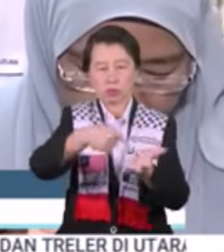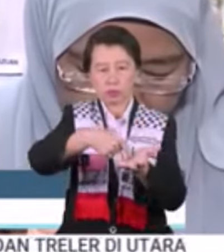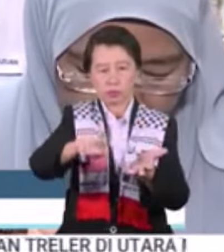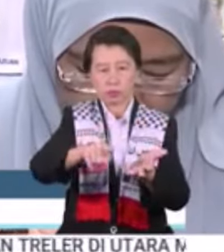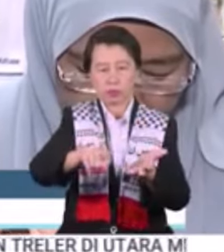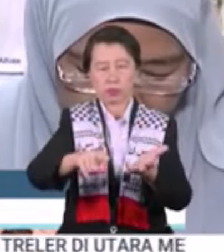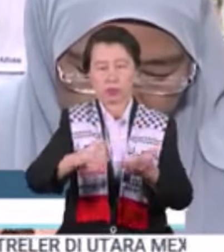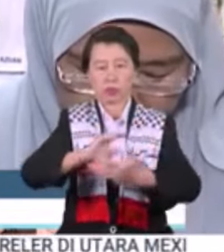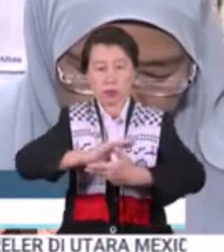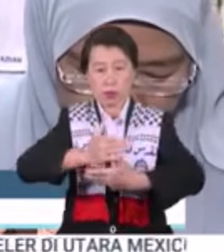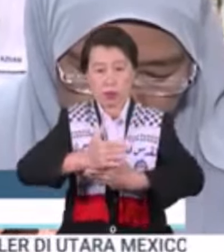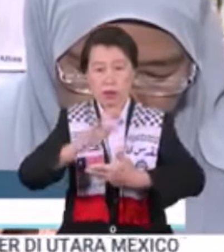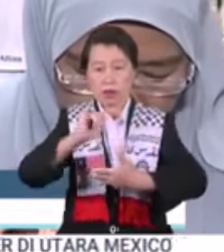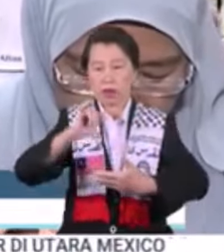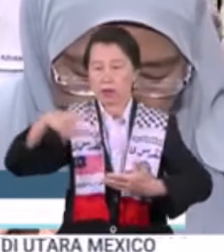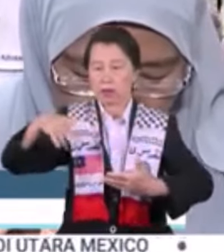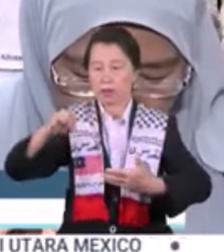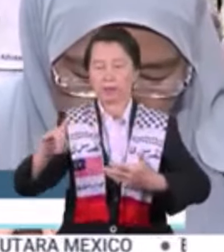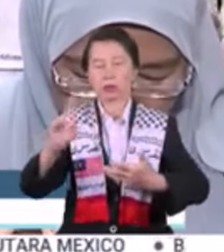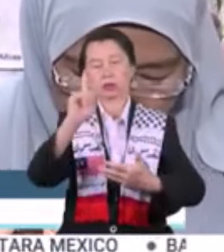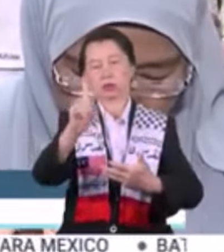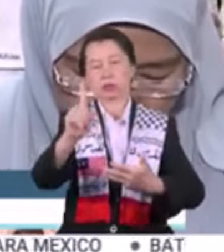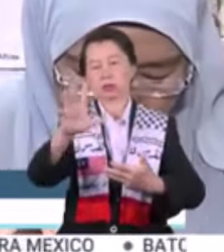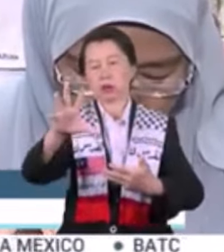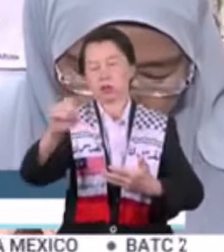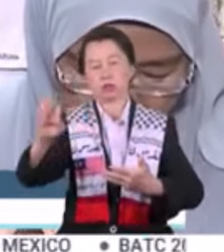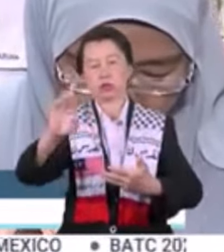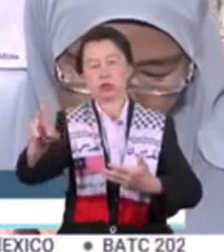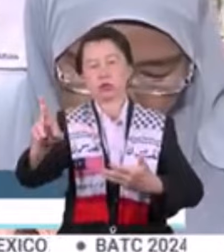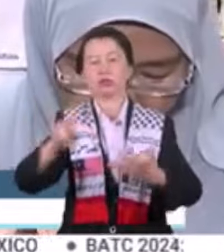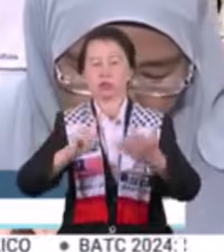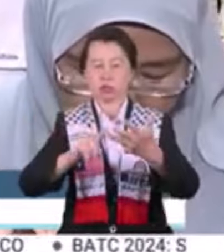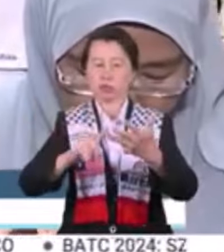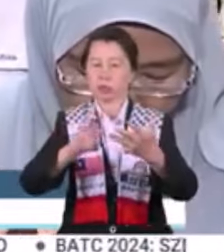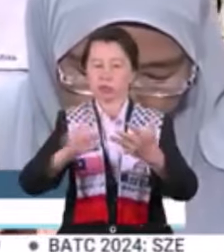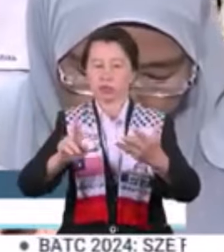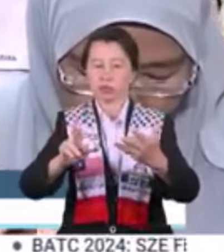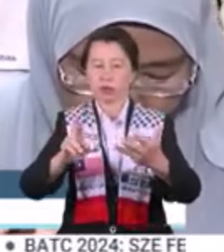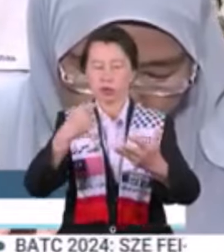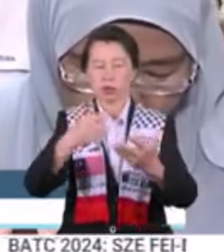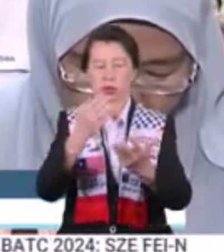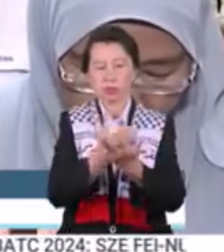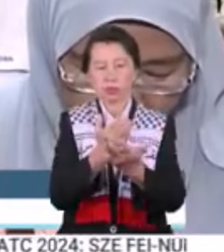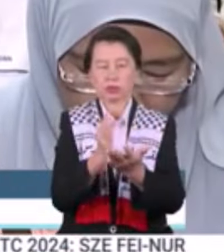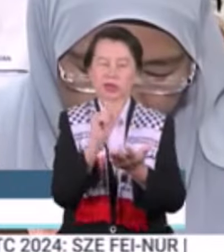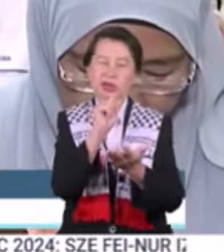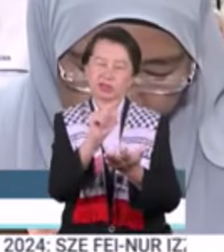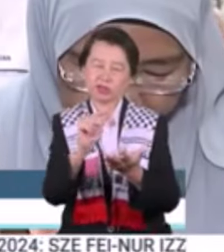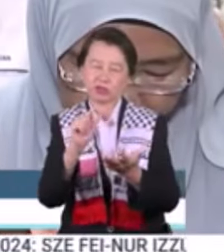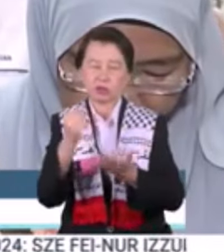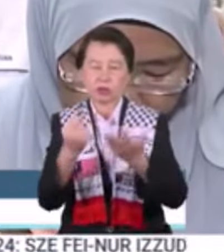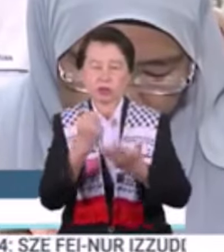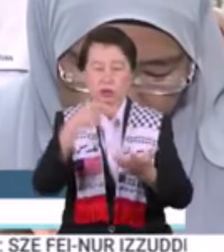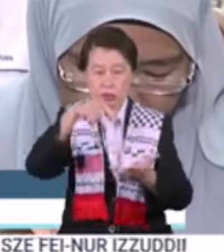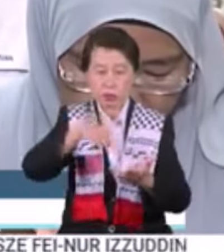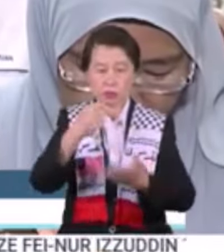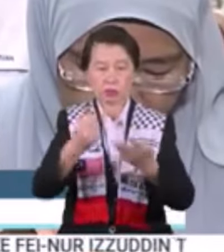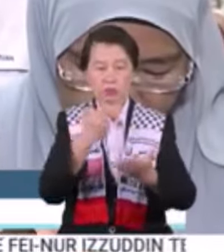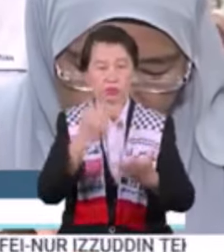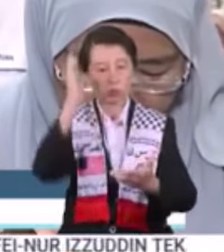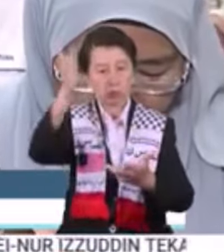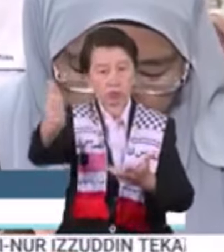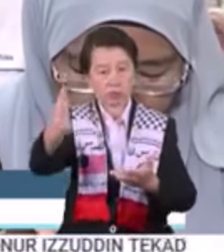pembelian peranti atau iPad, kita sediakan RM150,000 ini kepada sekolah terpilih lah. Pasal bajet ni kecil, so mungkin tahun ni sekolah ni dan tahun